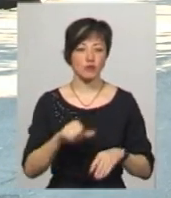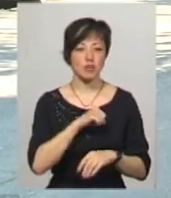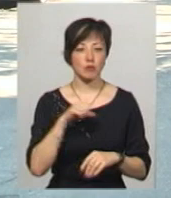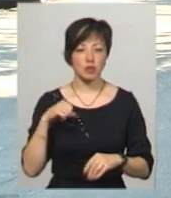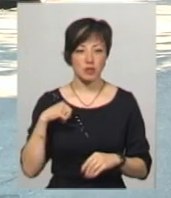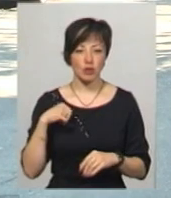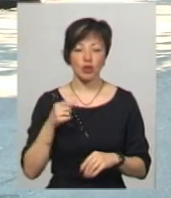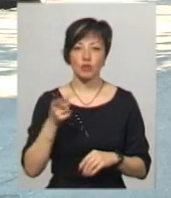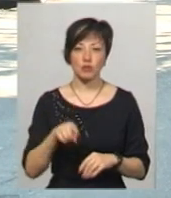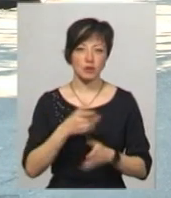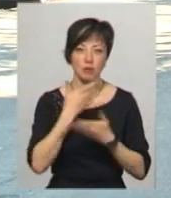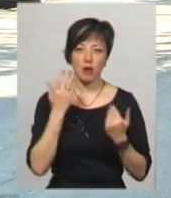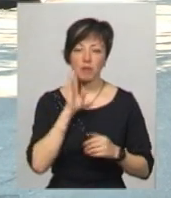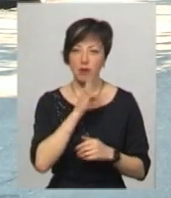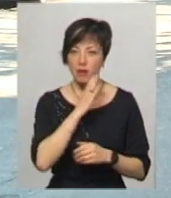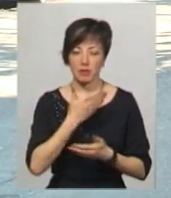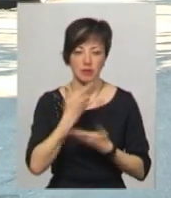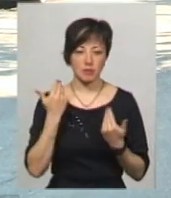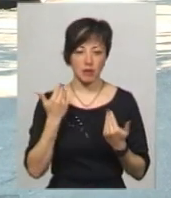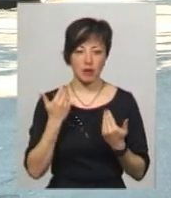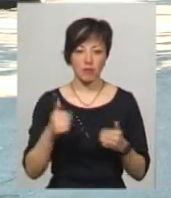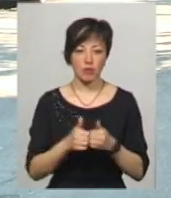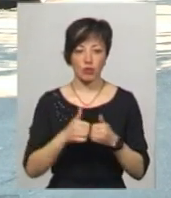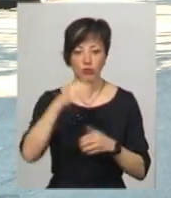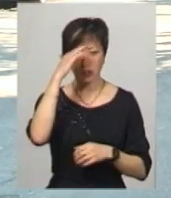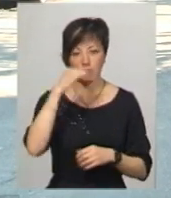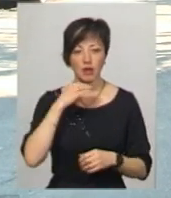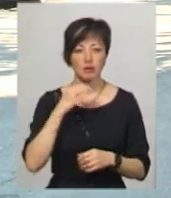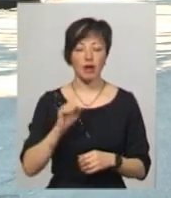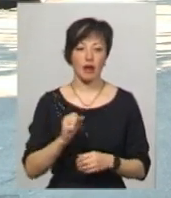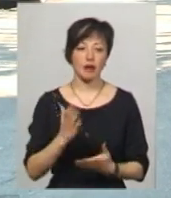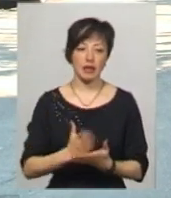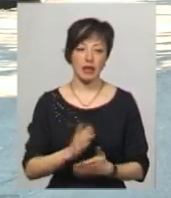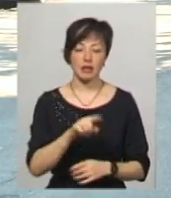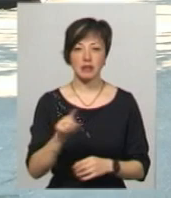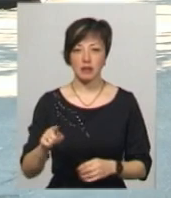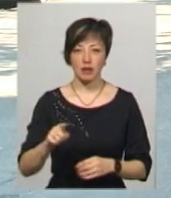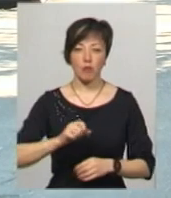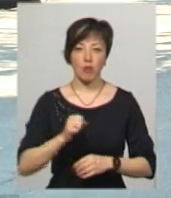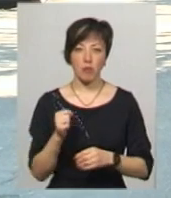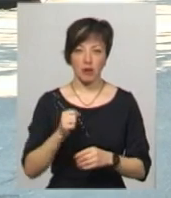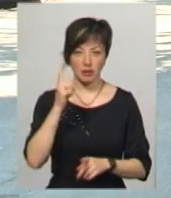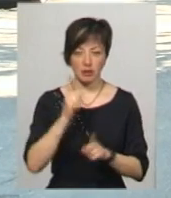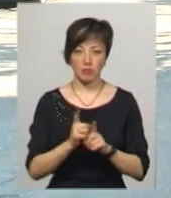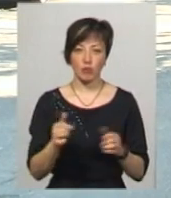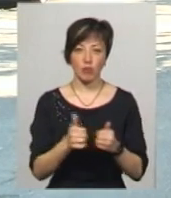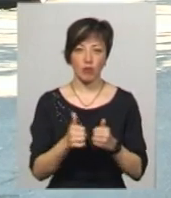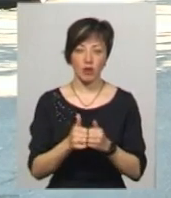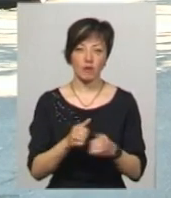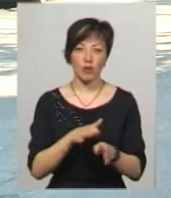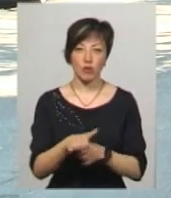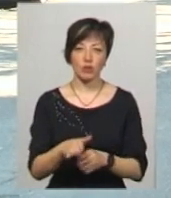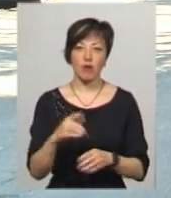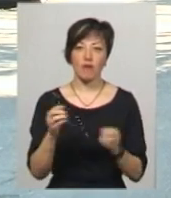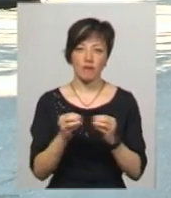самостійно. Тому що вже немає мами, немає поруч тата, а є ті побратими, які будуть поруч з ними виконувати